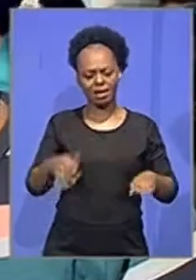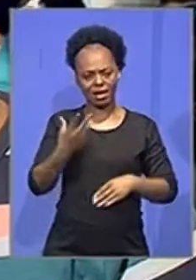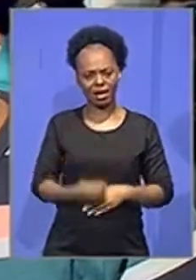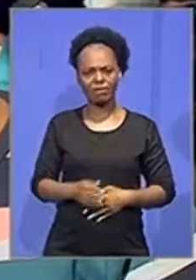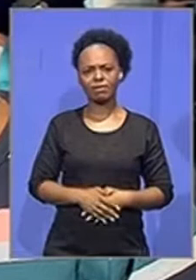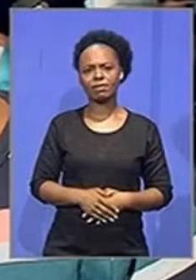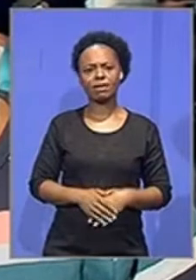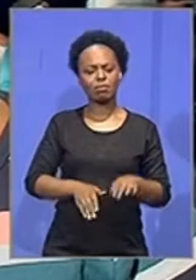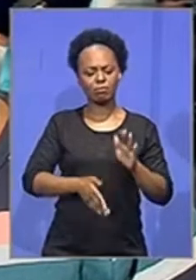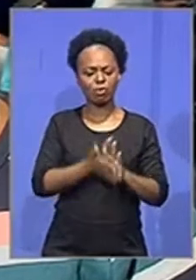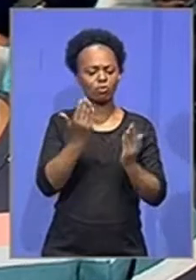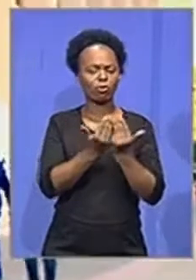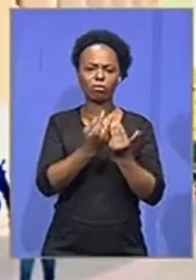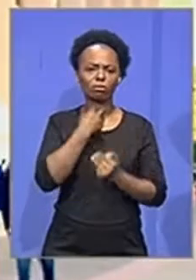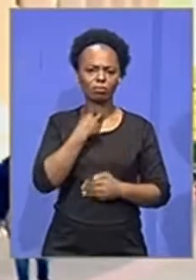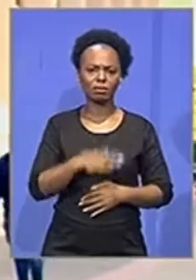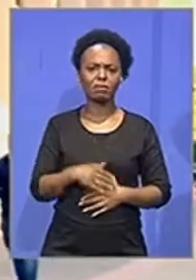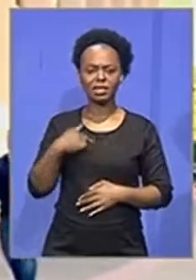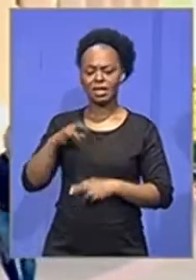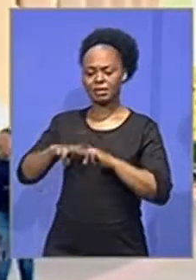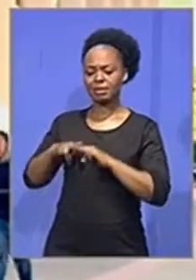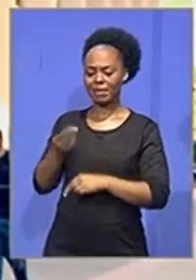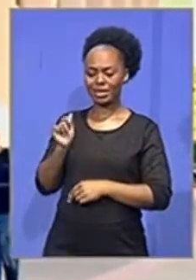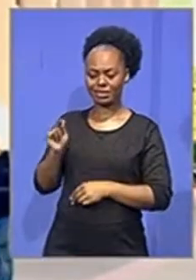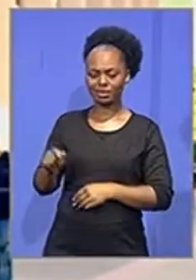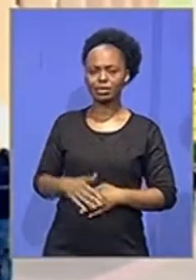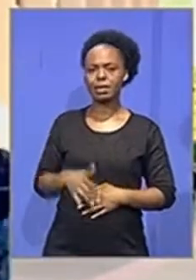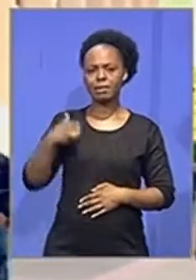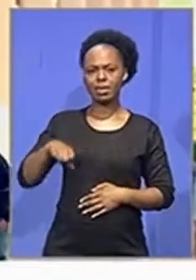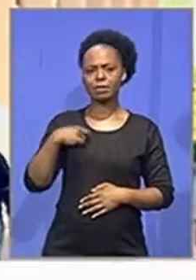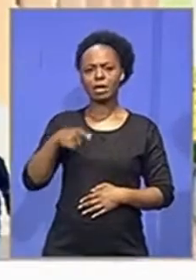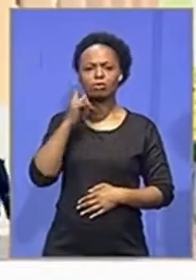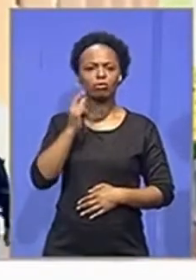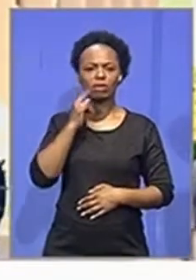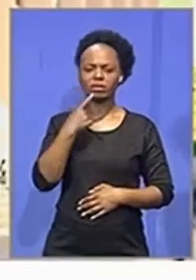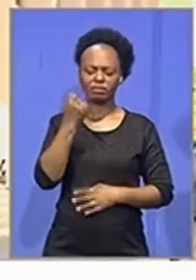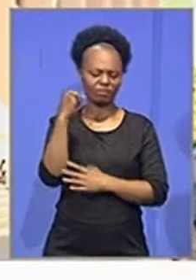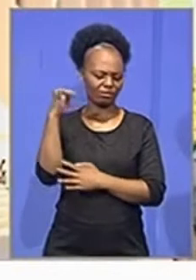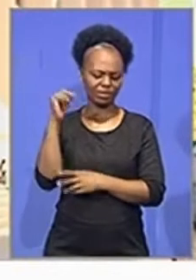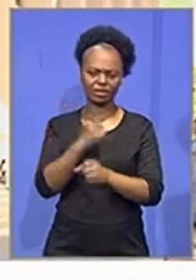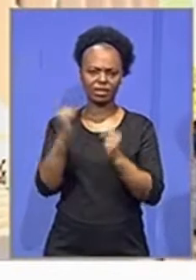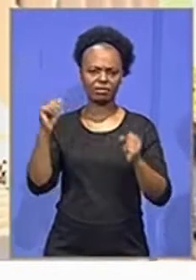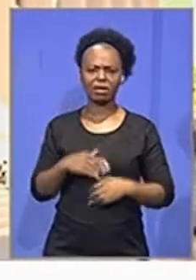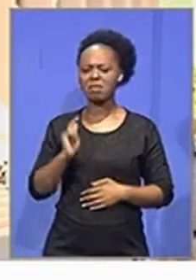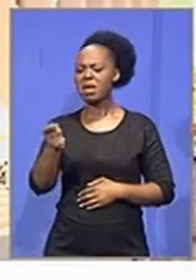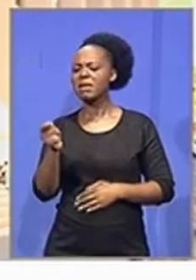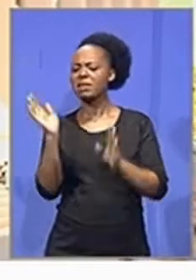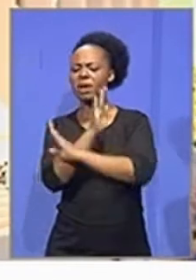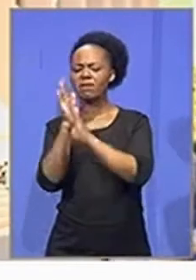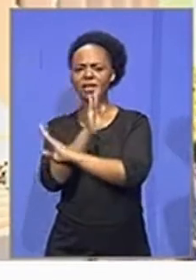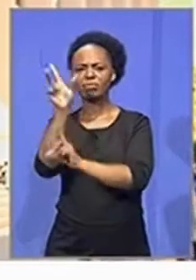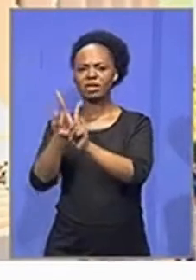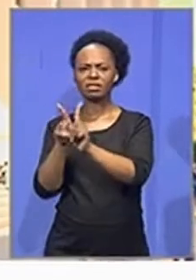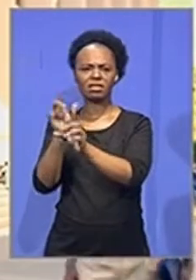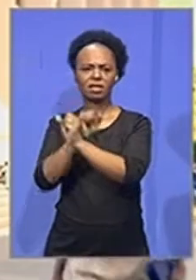re tshepetse mo go yona tšhelete. Mmasepala wa Tshwane o kganeditse dipego tsa gore go na le batho bao ba duelwang lotseno ba sa